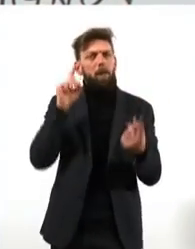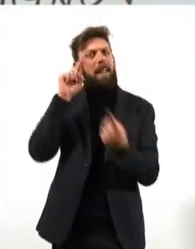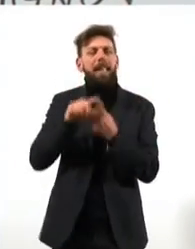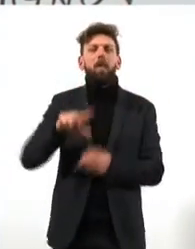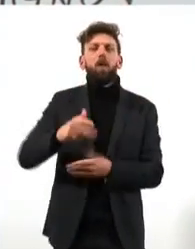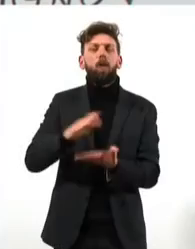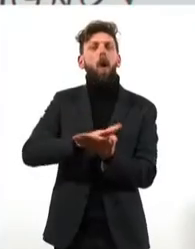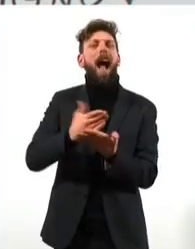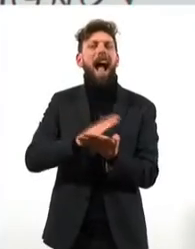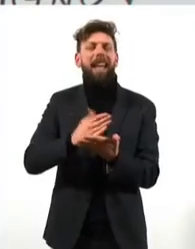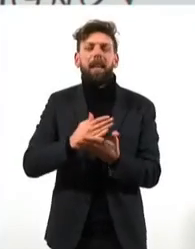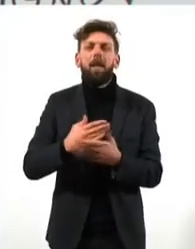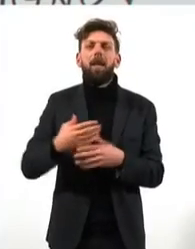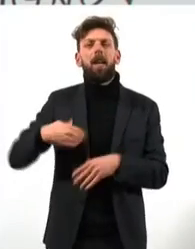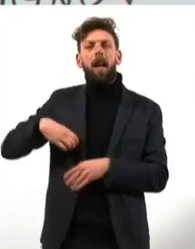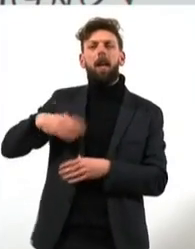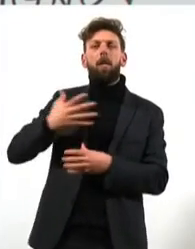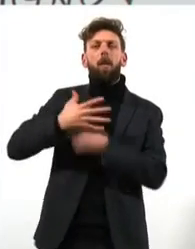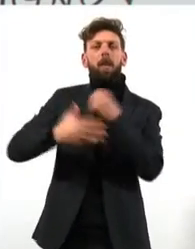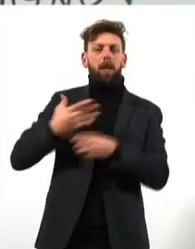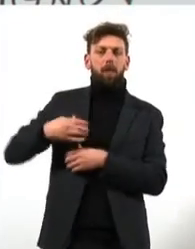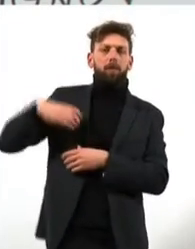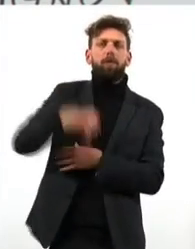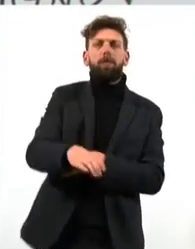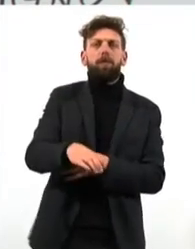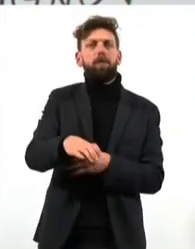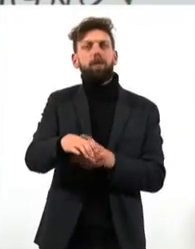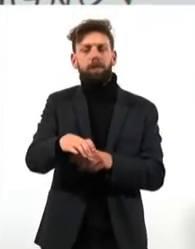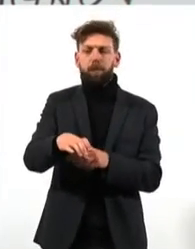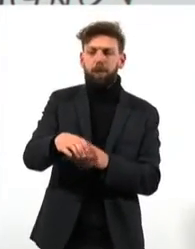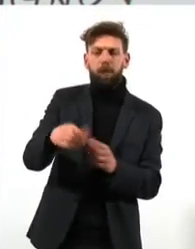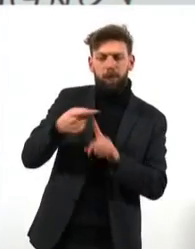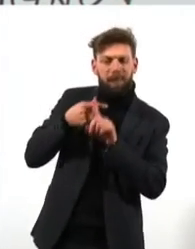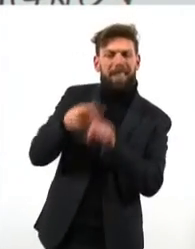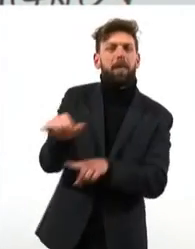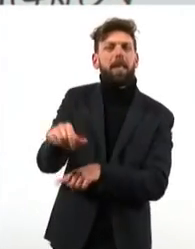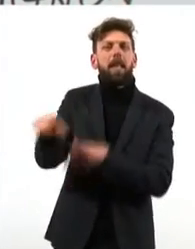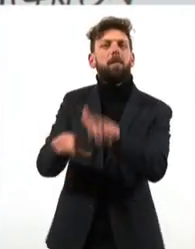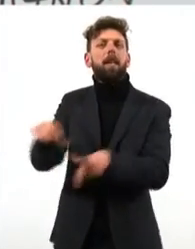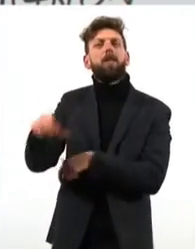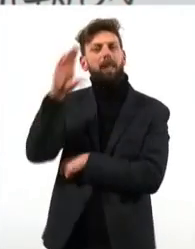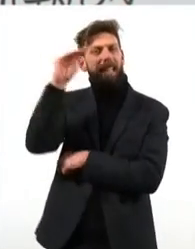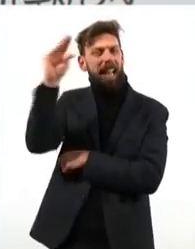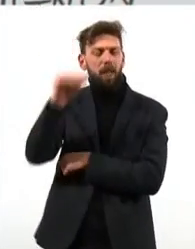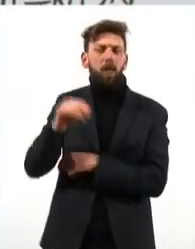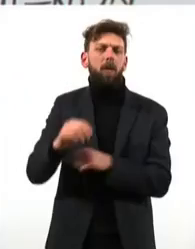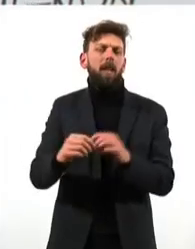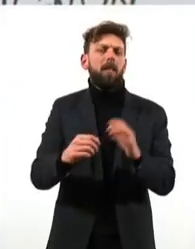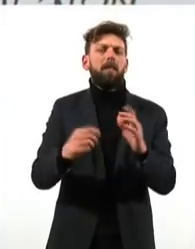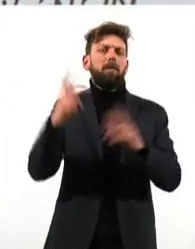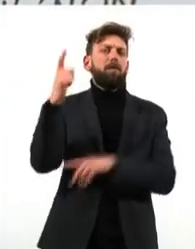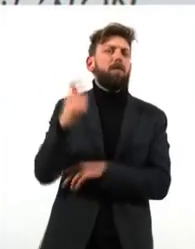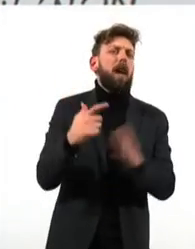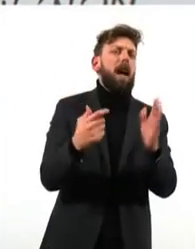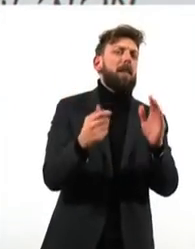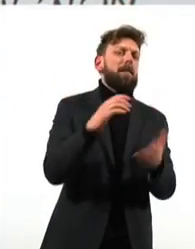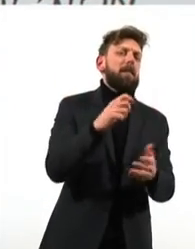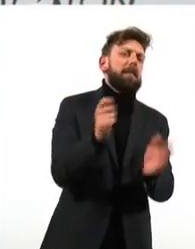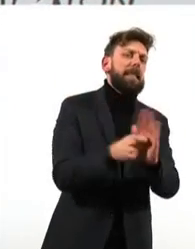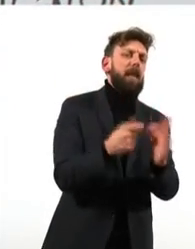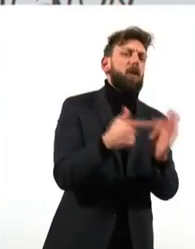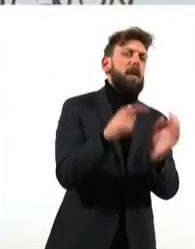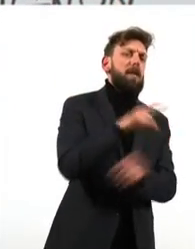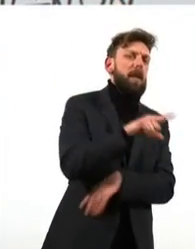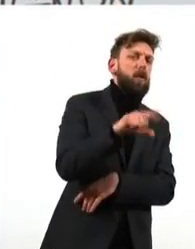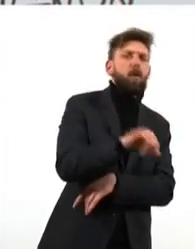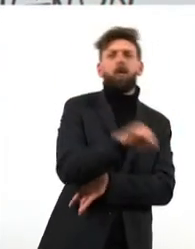objectif quinquennal de 190 000 logements plutôt dédiés aux étudiants entre 2022 et 2025. Il faut continuer